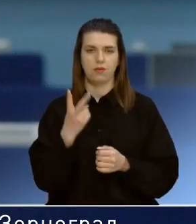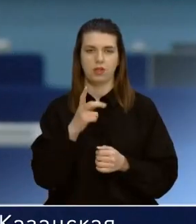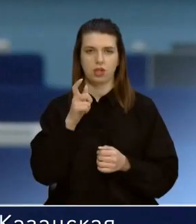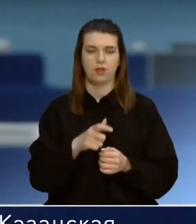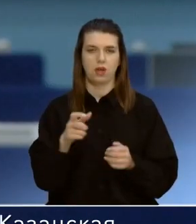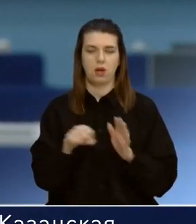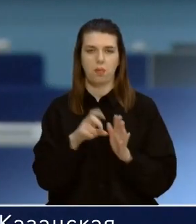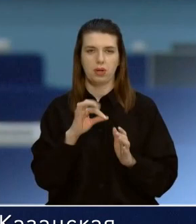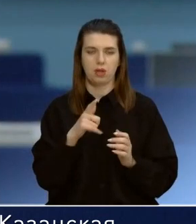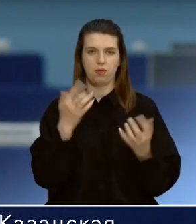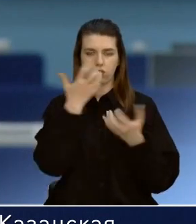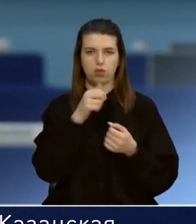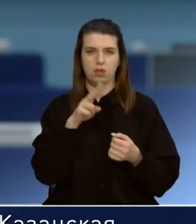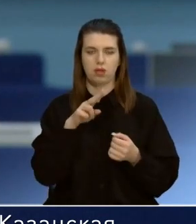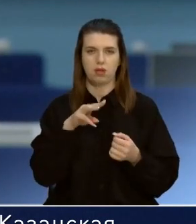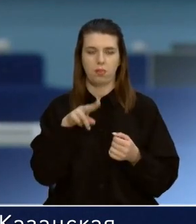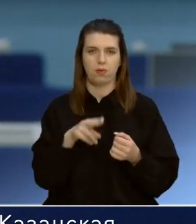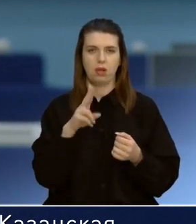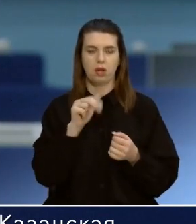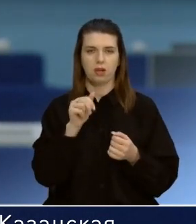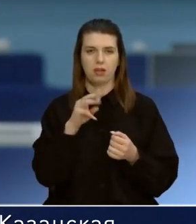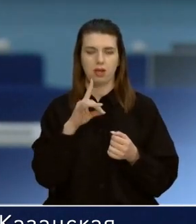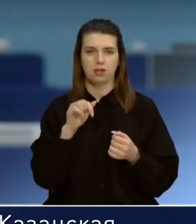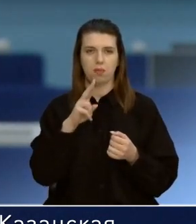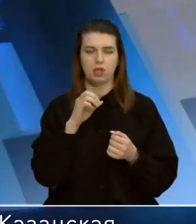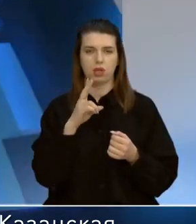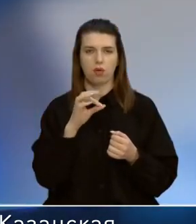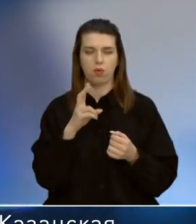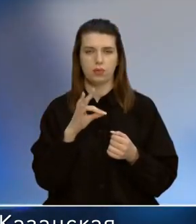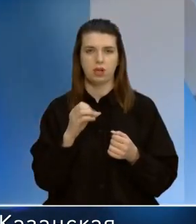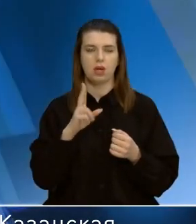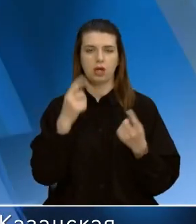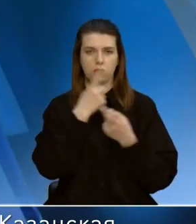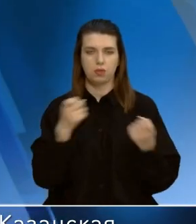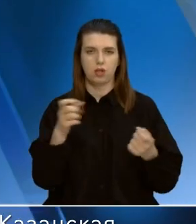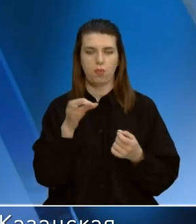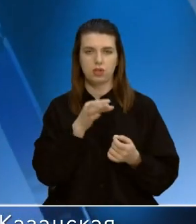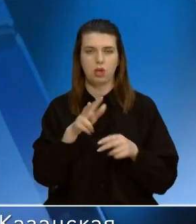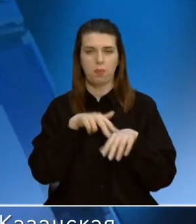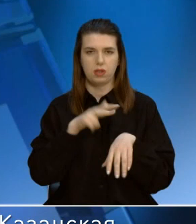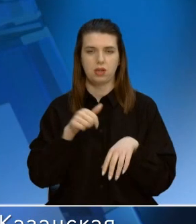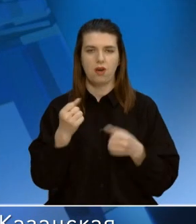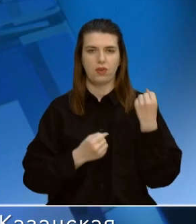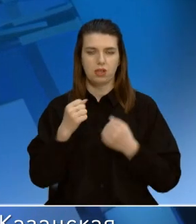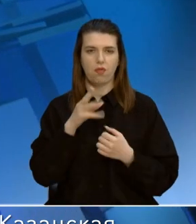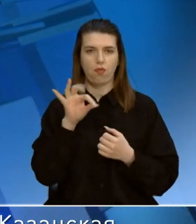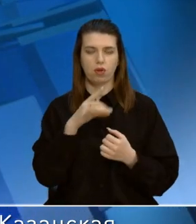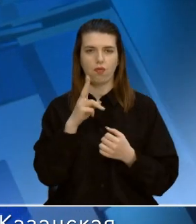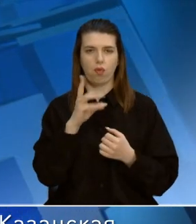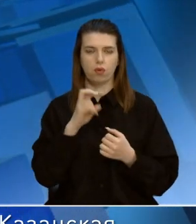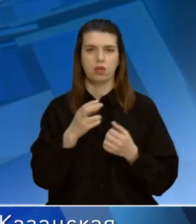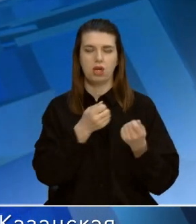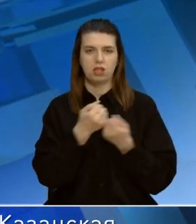Два человека погибли в ночном ДТП на трассе Котельниково-Песчанокопская. Как сообщили в областной полиции, водитель Ford